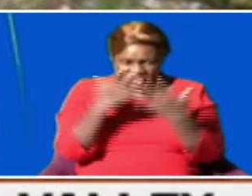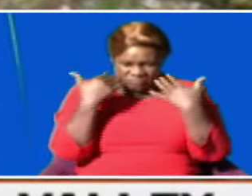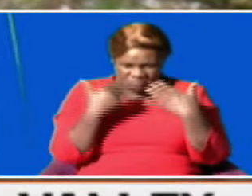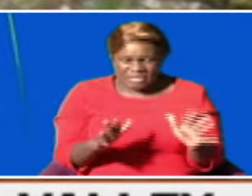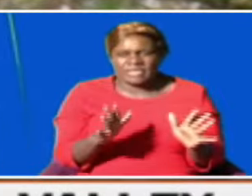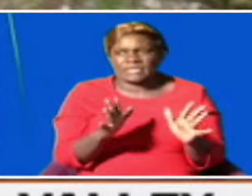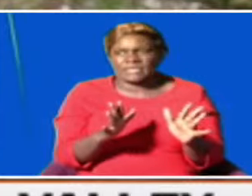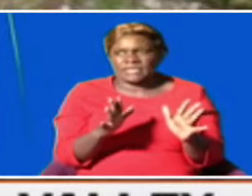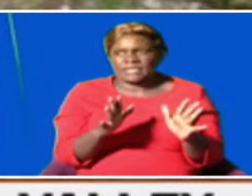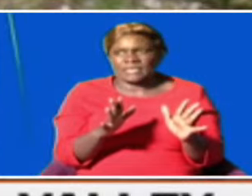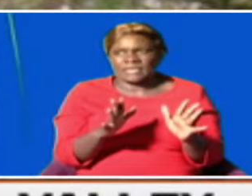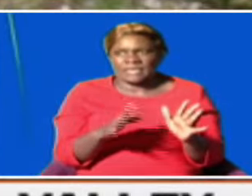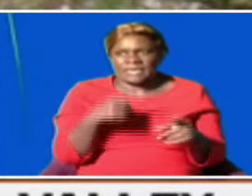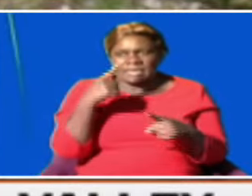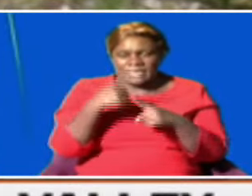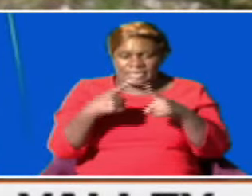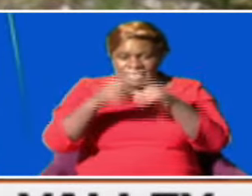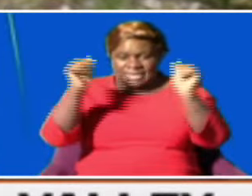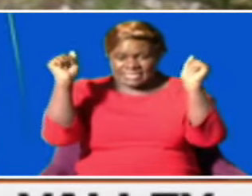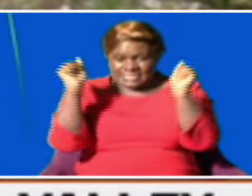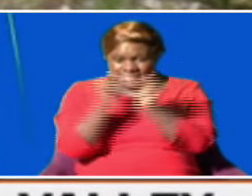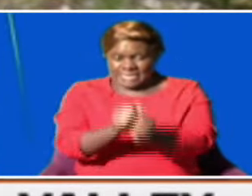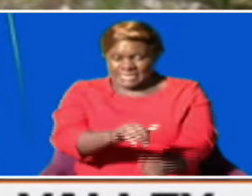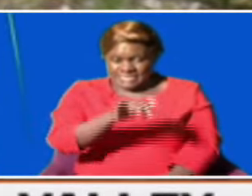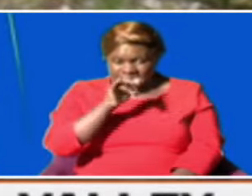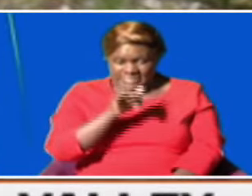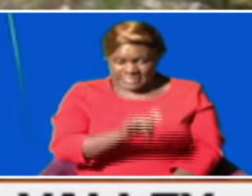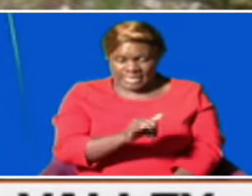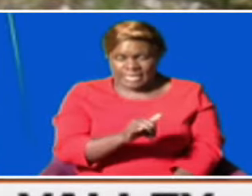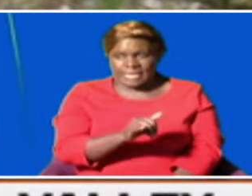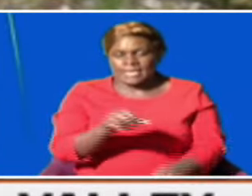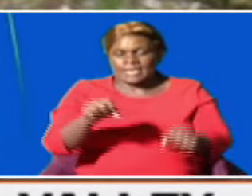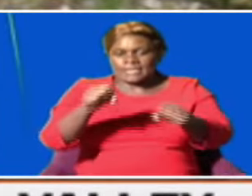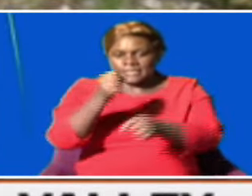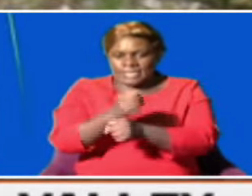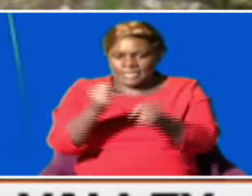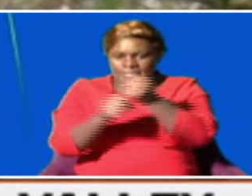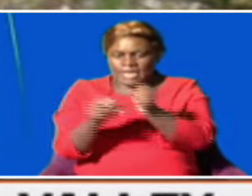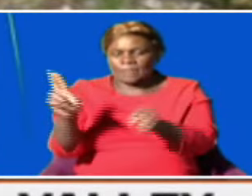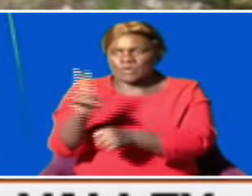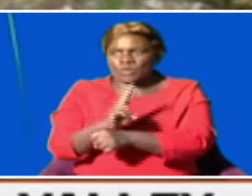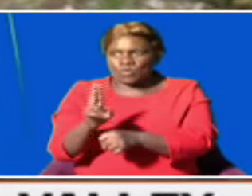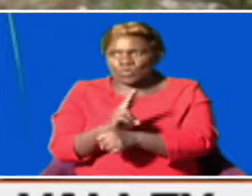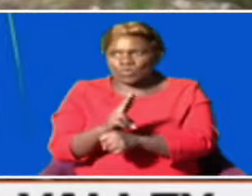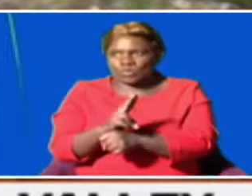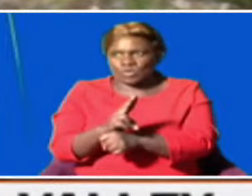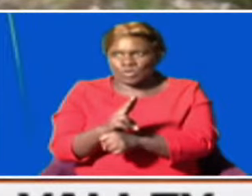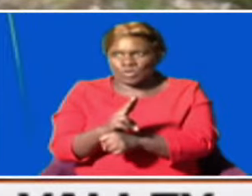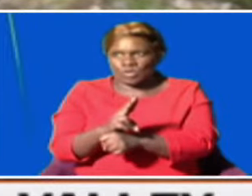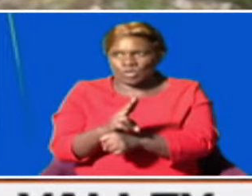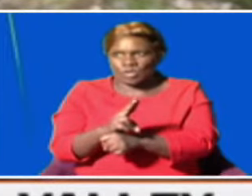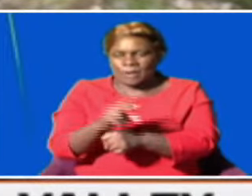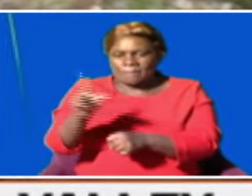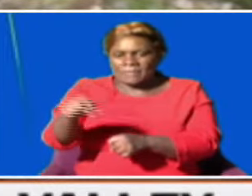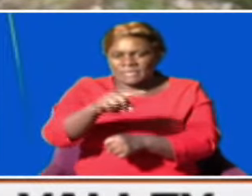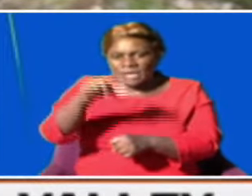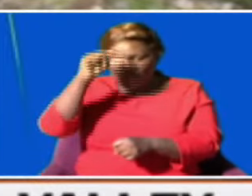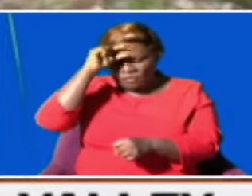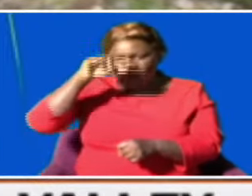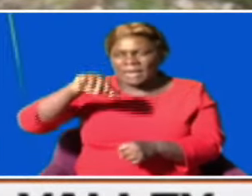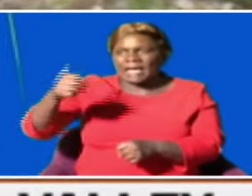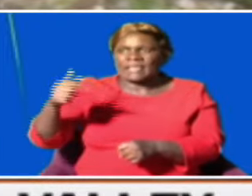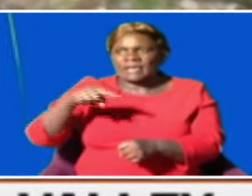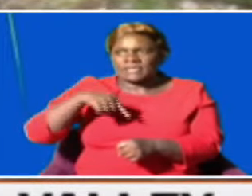Na ilikuwa imekaa ikamaliza miaka 10. The system we used na kuanikwa kwa makosa hiyo serikali ingine,